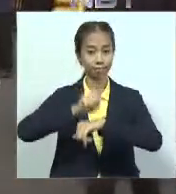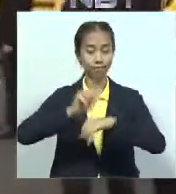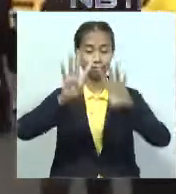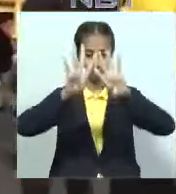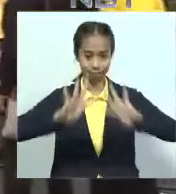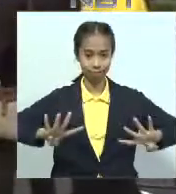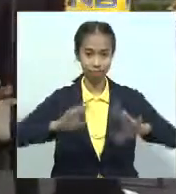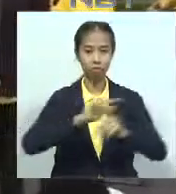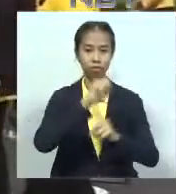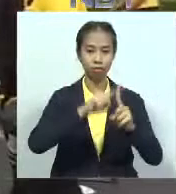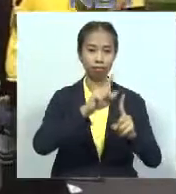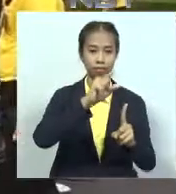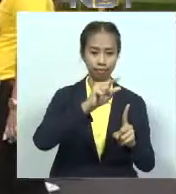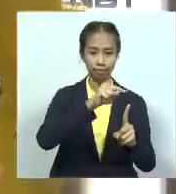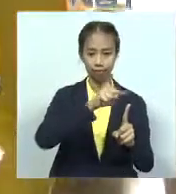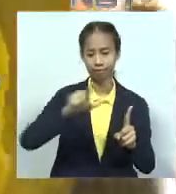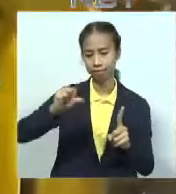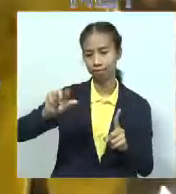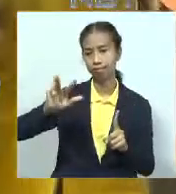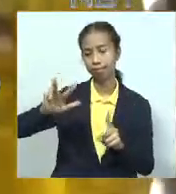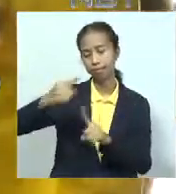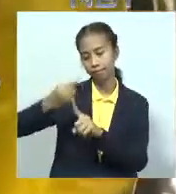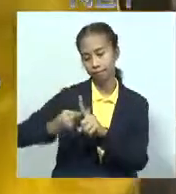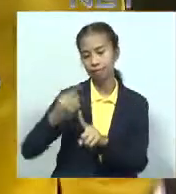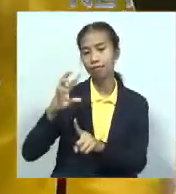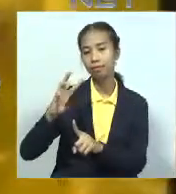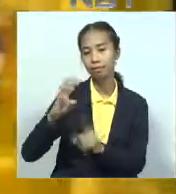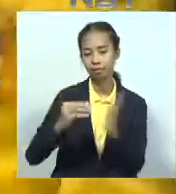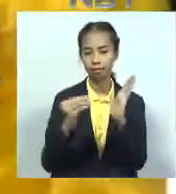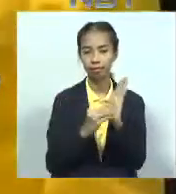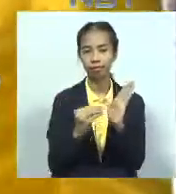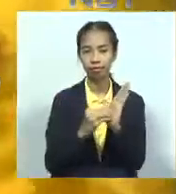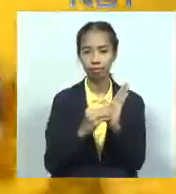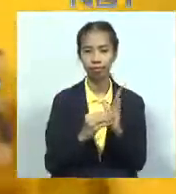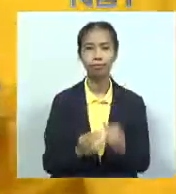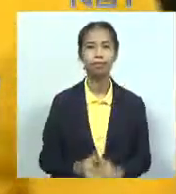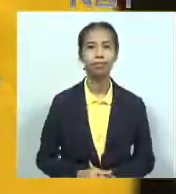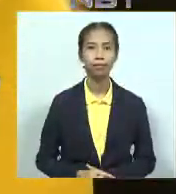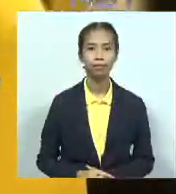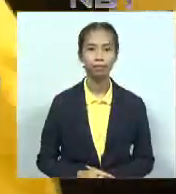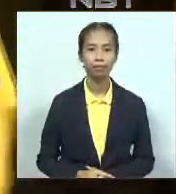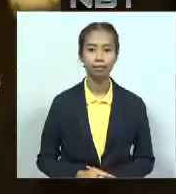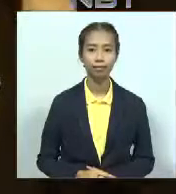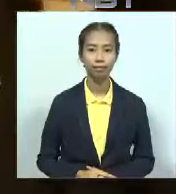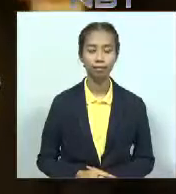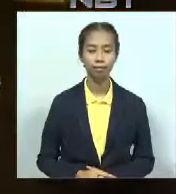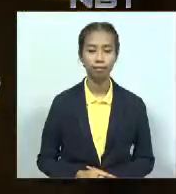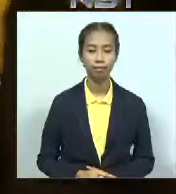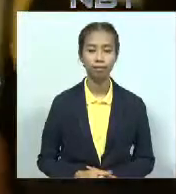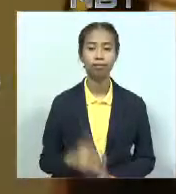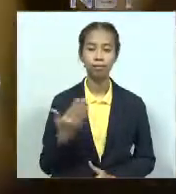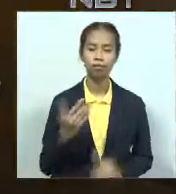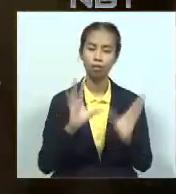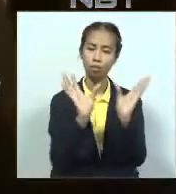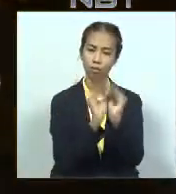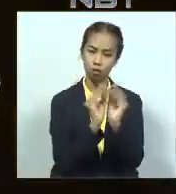นระหว่างวันที่20ถึง23มิถุนายนนี้ที่กรุงเทพมหานครสำหรับวาระการประชุม